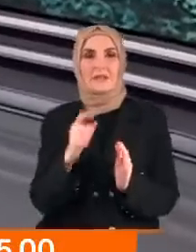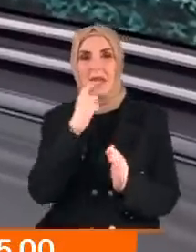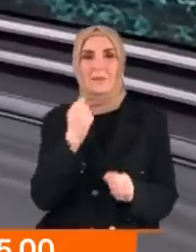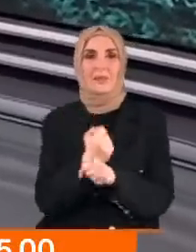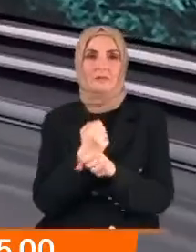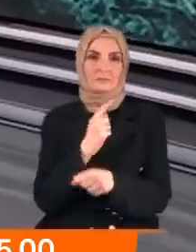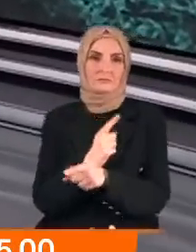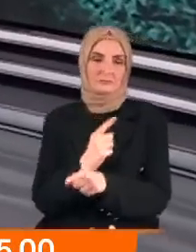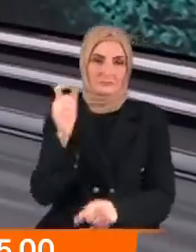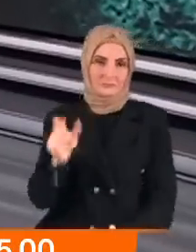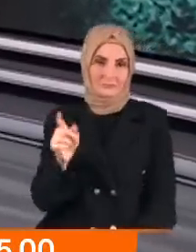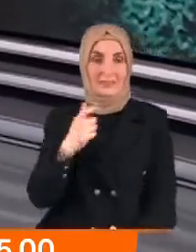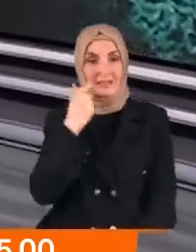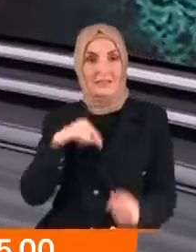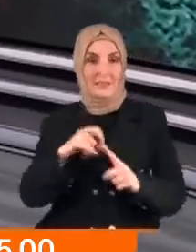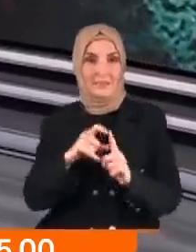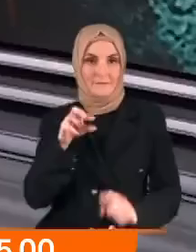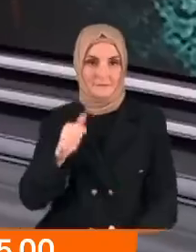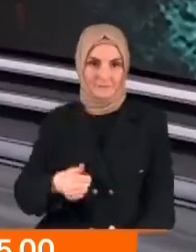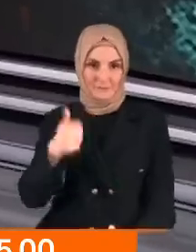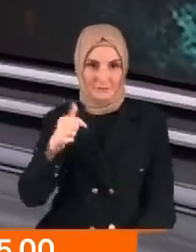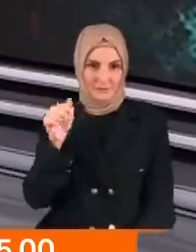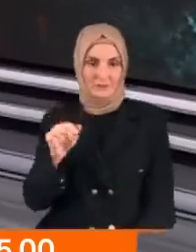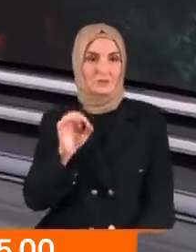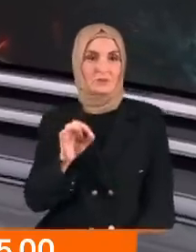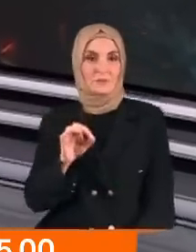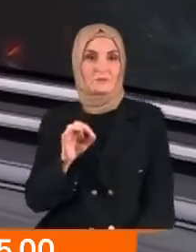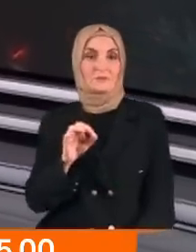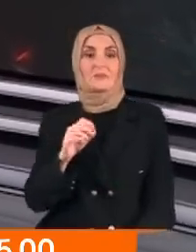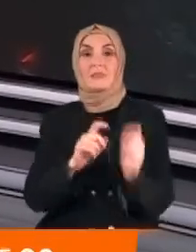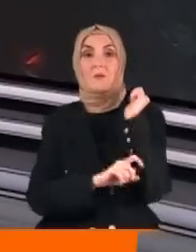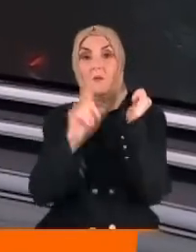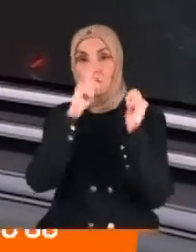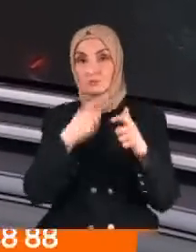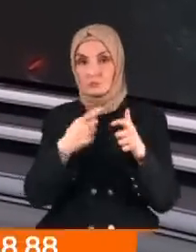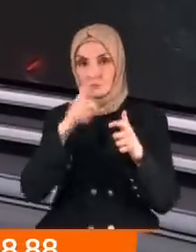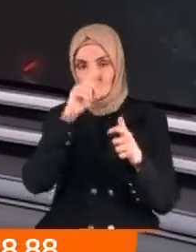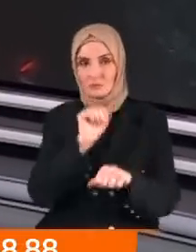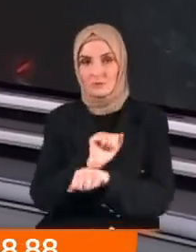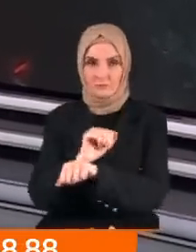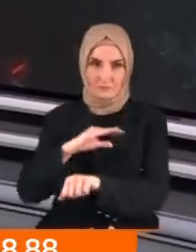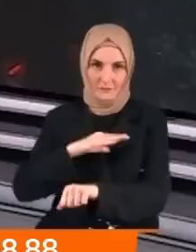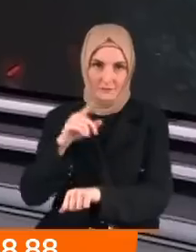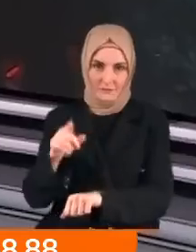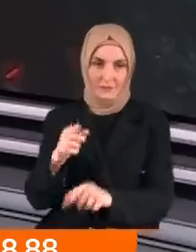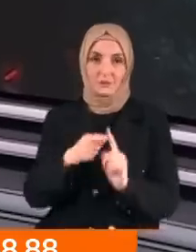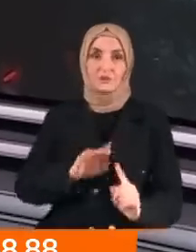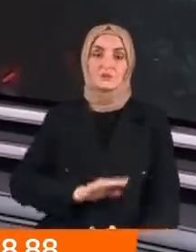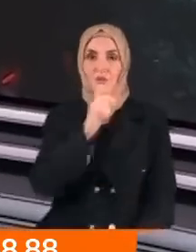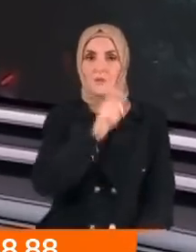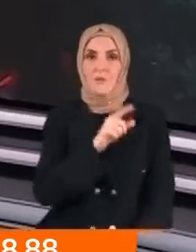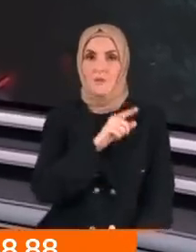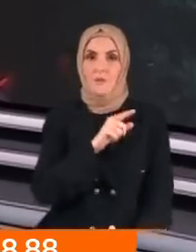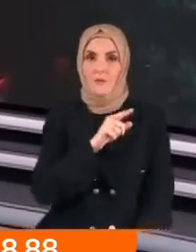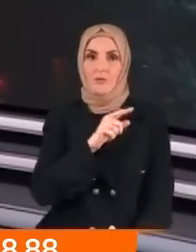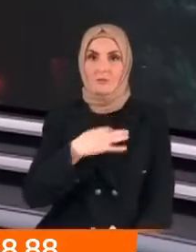başkanı. Şu anda terör soruşturmaları nedeniyle cezaevinde ve Kılıçdaroğlu her defasında seçilirse Demirtaş'ı serbest bırakacağı